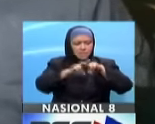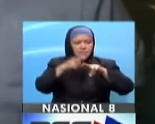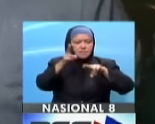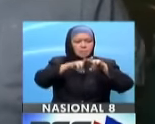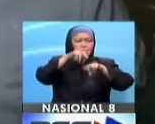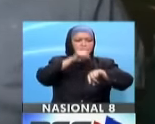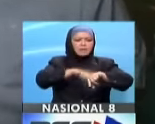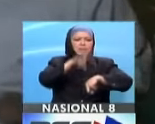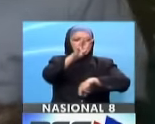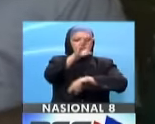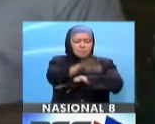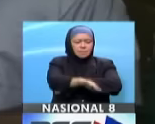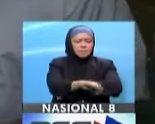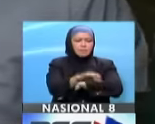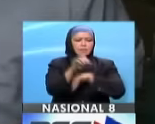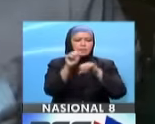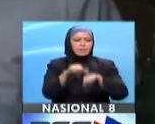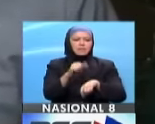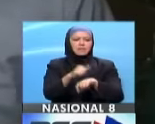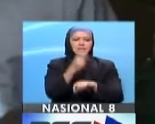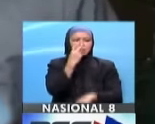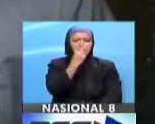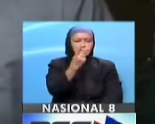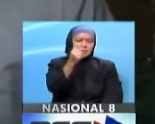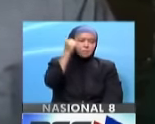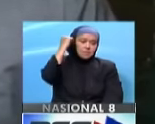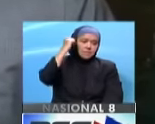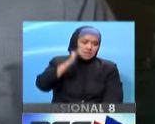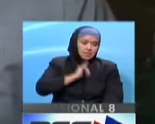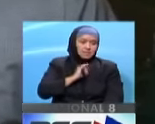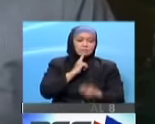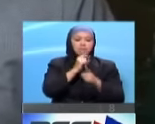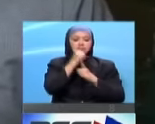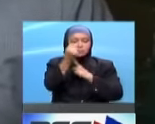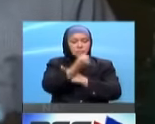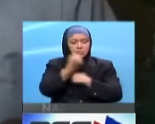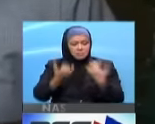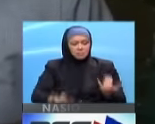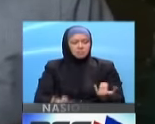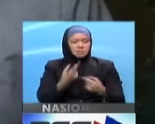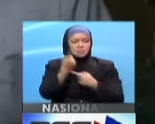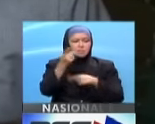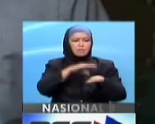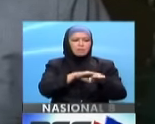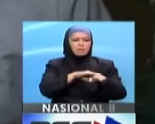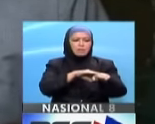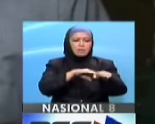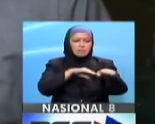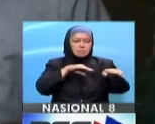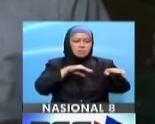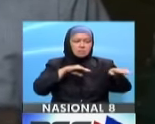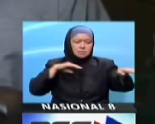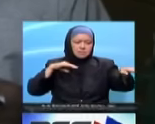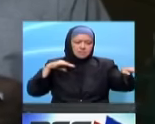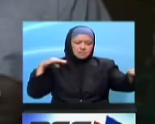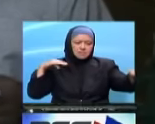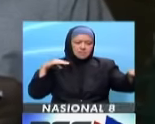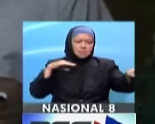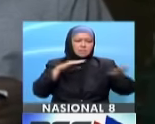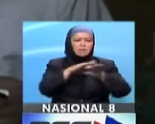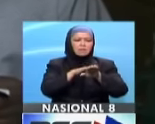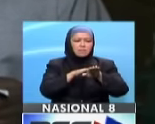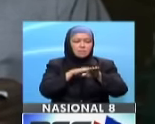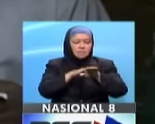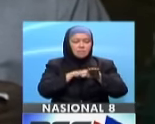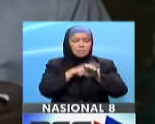tadi. Seperti yang anda dapat lihat di belakang saya ketika ini merupakan situasi semasa di mana aliran trafik semakin perlahan namun keadaan masih terkawal.